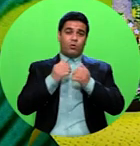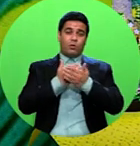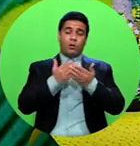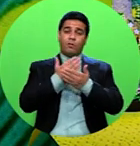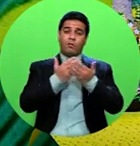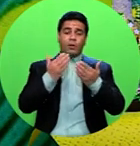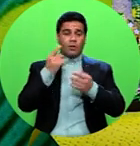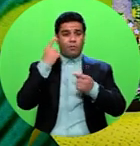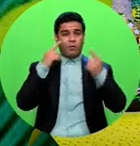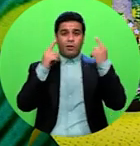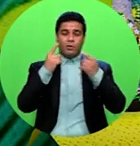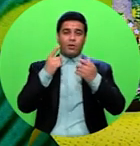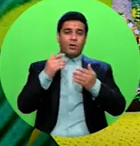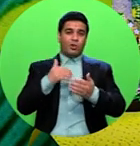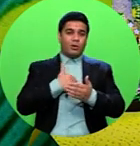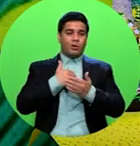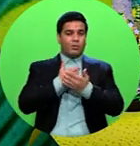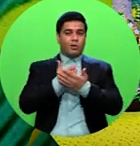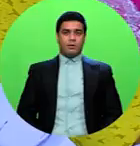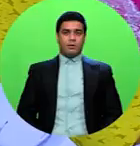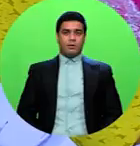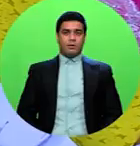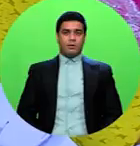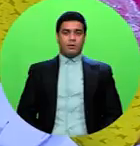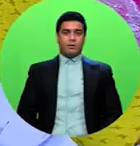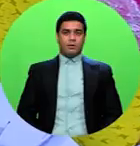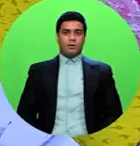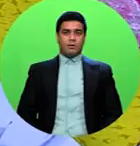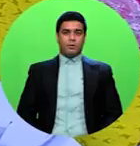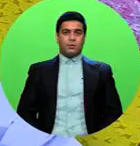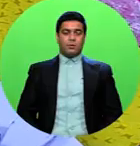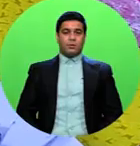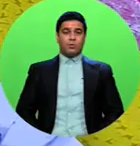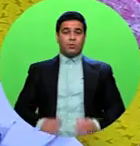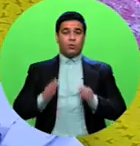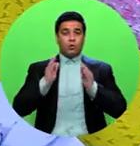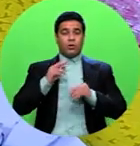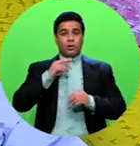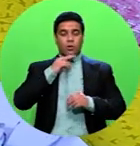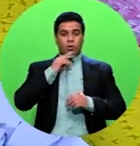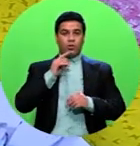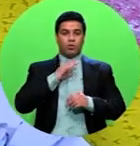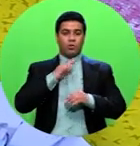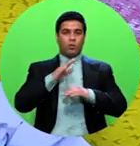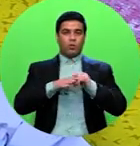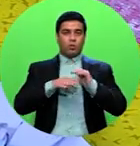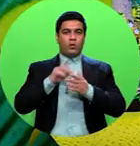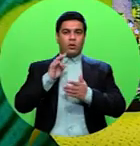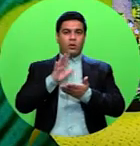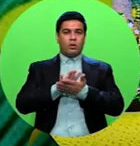ваша фантазия безгранична, вы можете это сделать. Будьте осторожны, не обожгитесь.